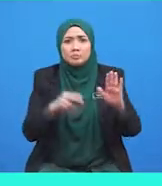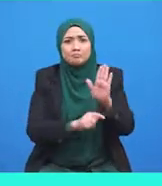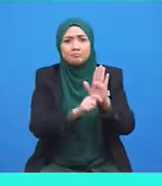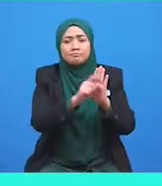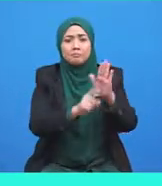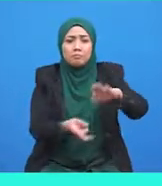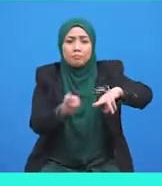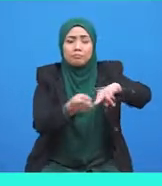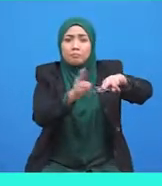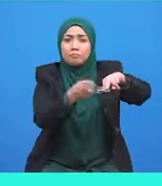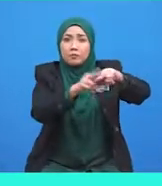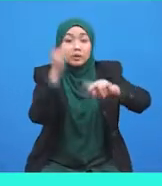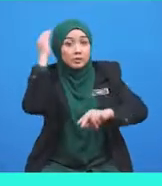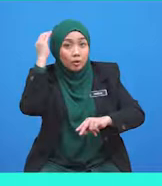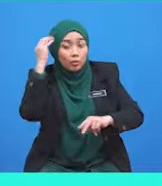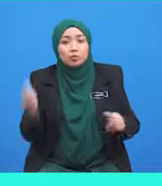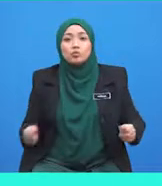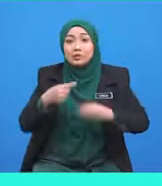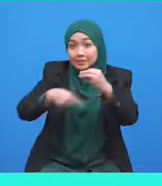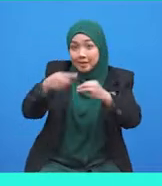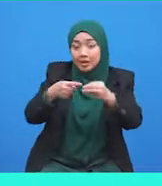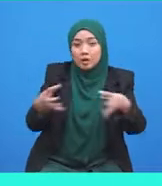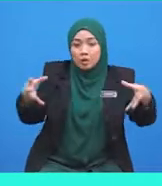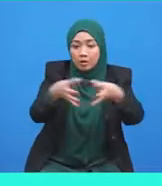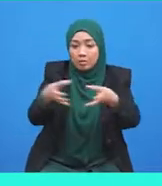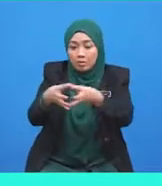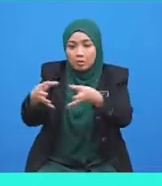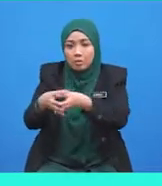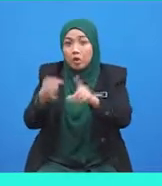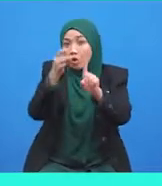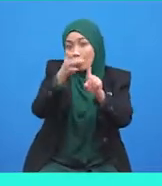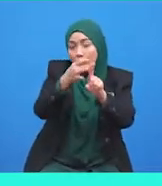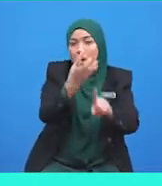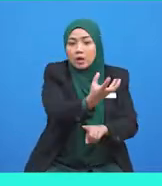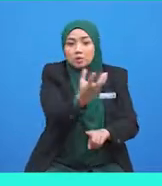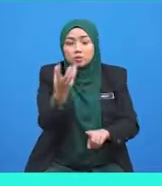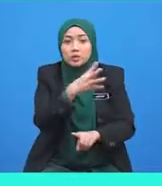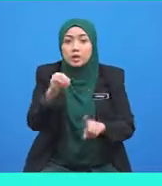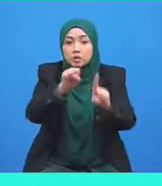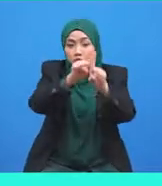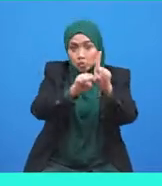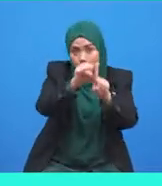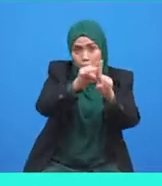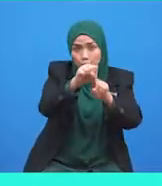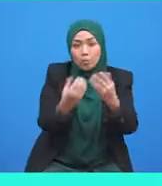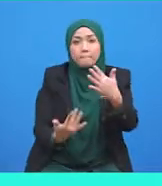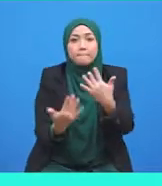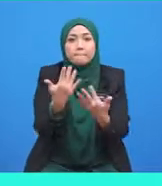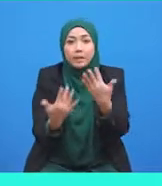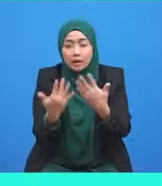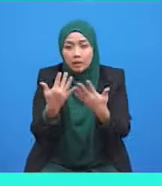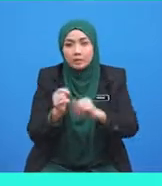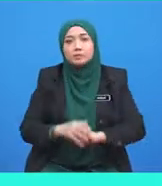pengetahuan manusia tentang campuran logam, acuan dan suhu pembakaran. Kedua, hasil